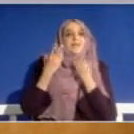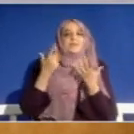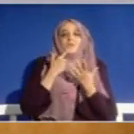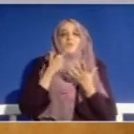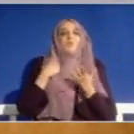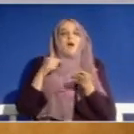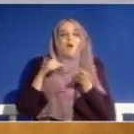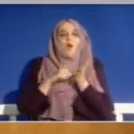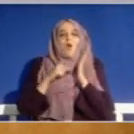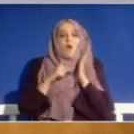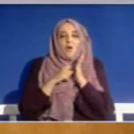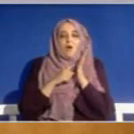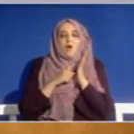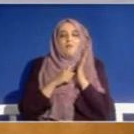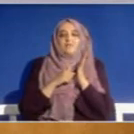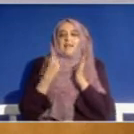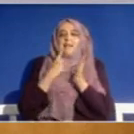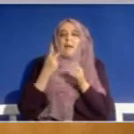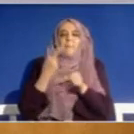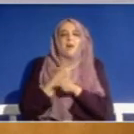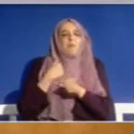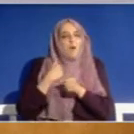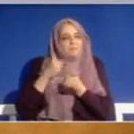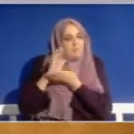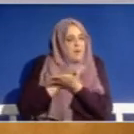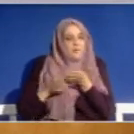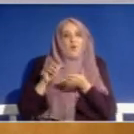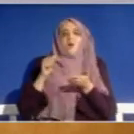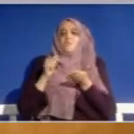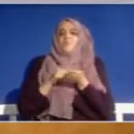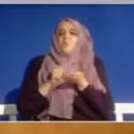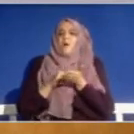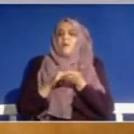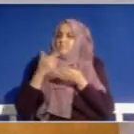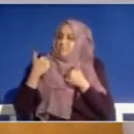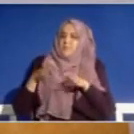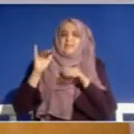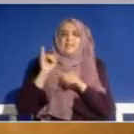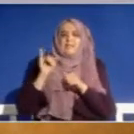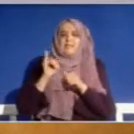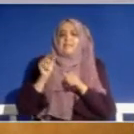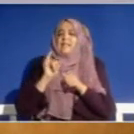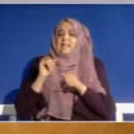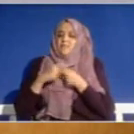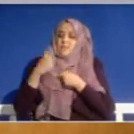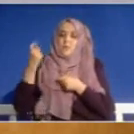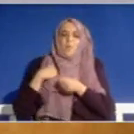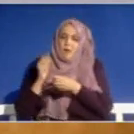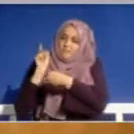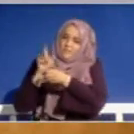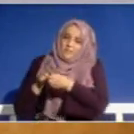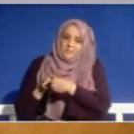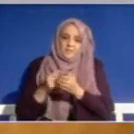من ظلمه، وأن يصل من قطعه، وأن يعطي من حرمه. نعم، يعني أن يعفو عن من ظلمه، هذا ظلمني،